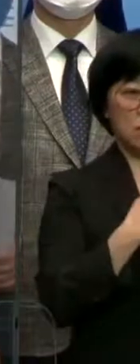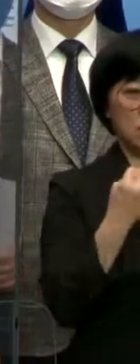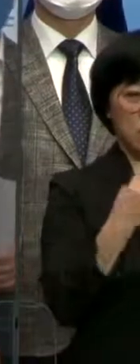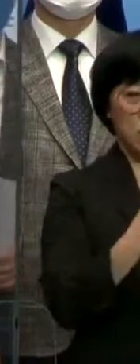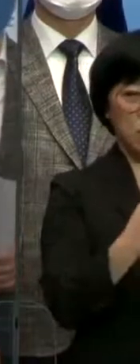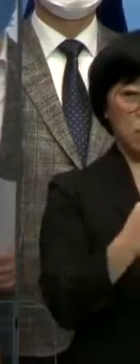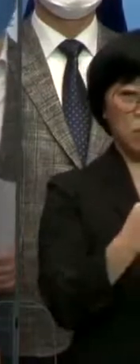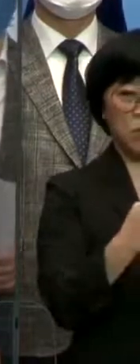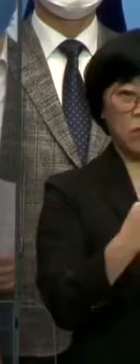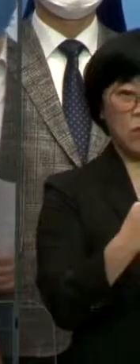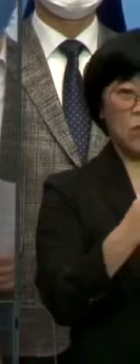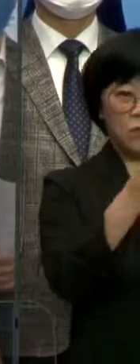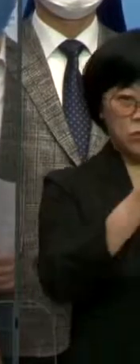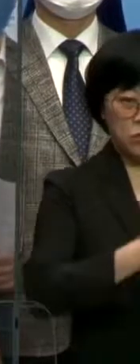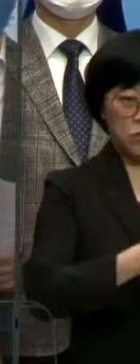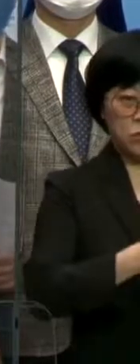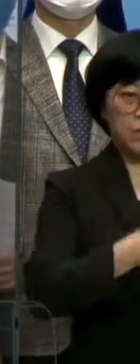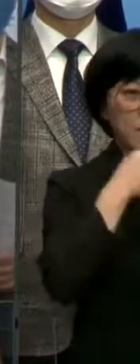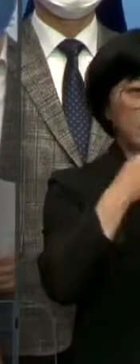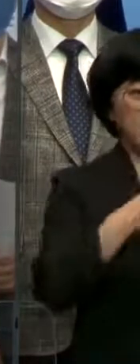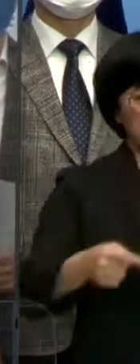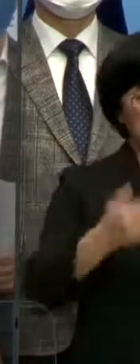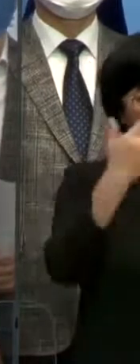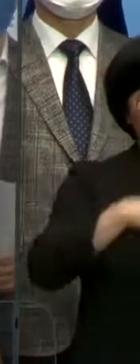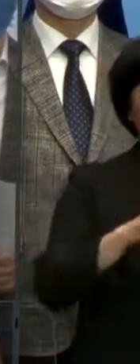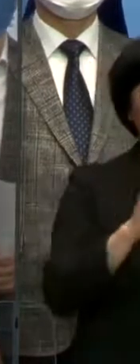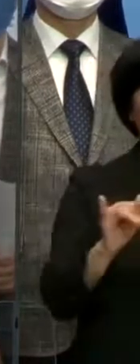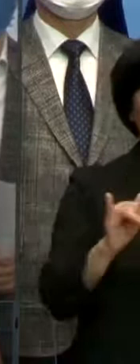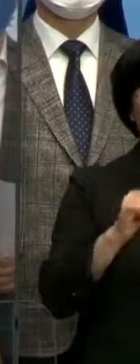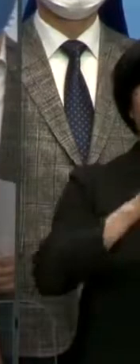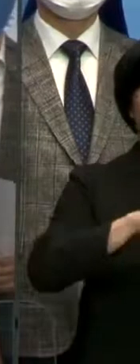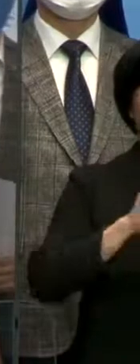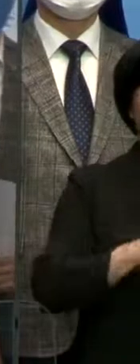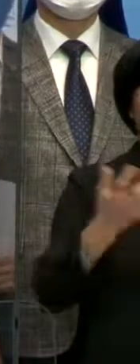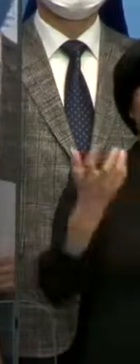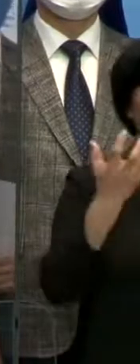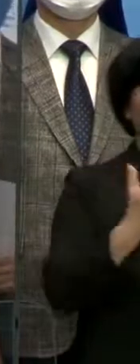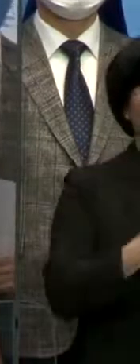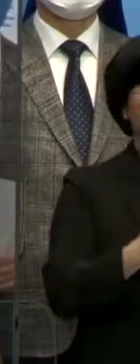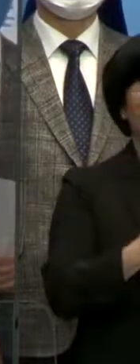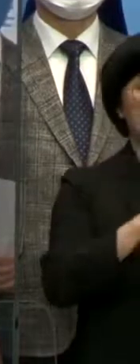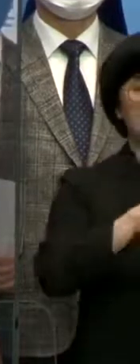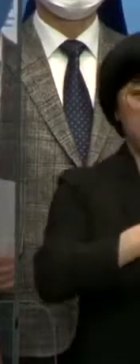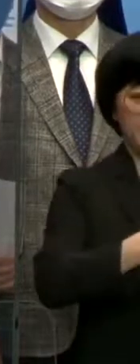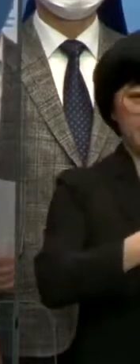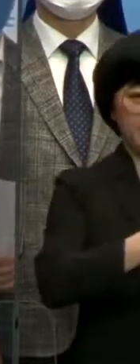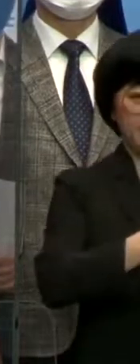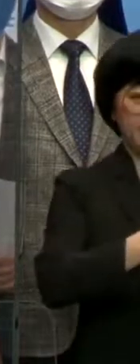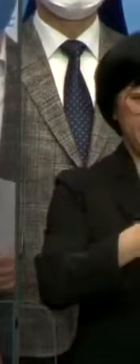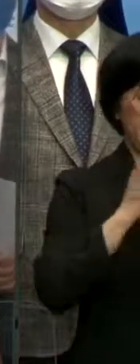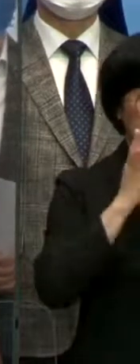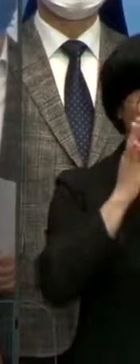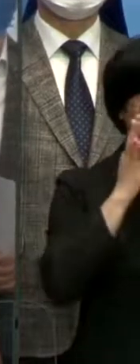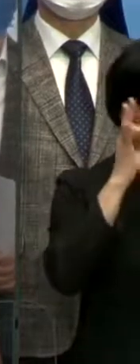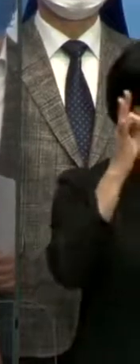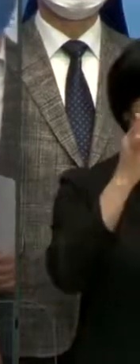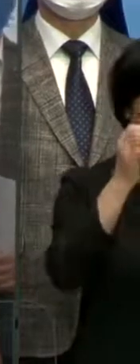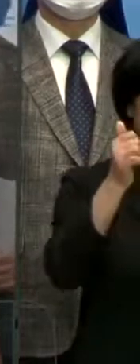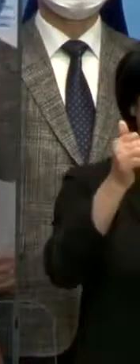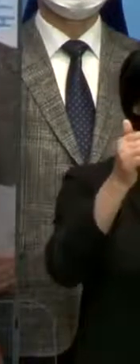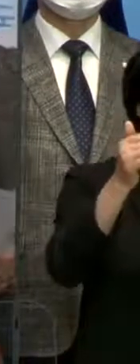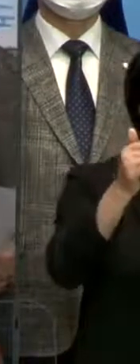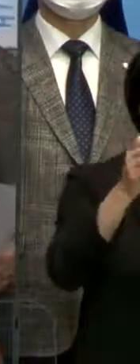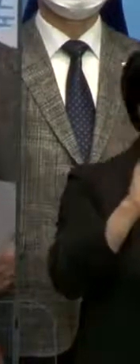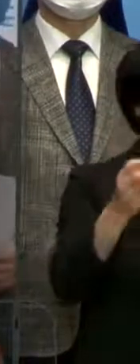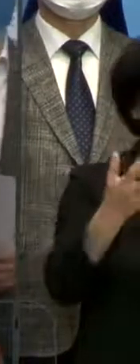또 수술 피해자 유가족들의 절절한 마음을 대변하는 심정으로 간곡하게